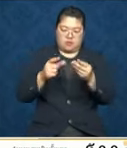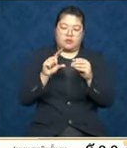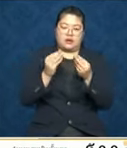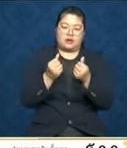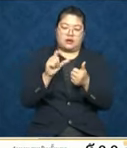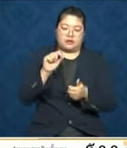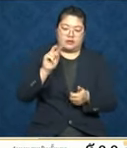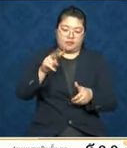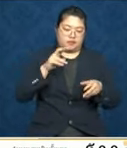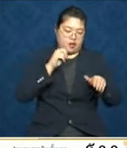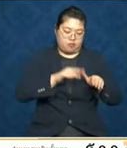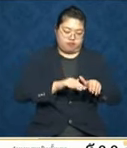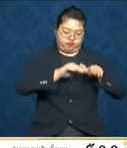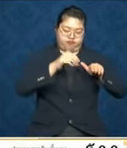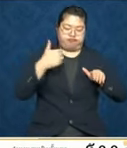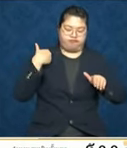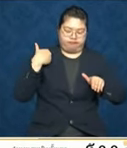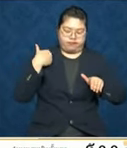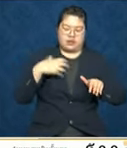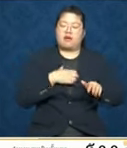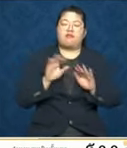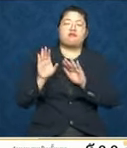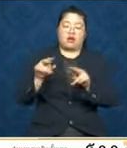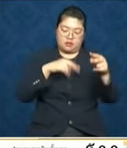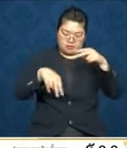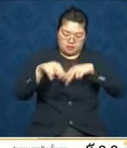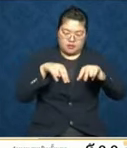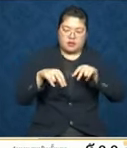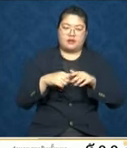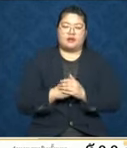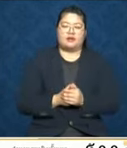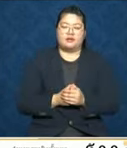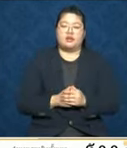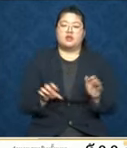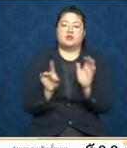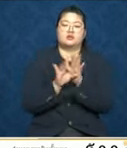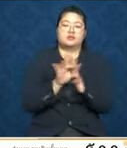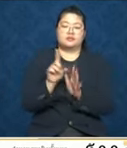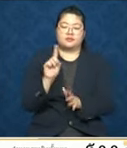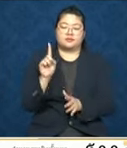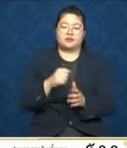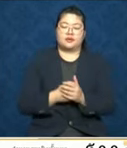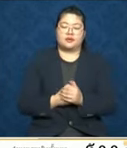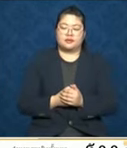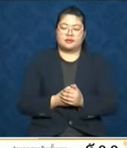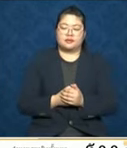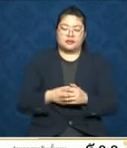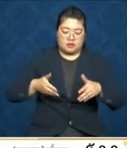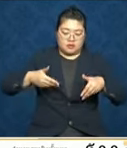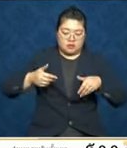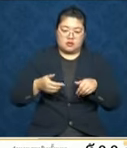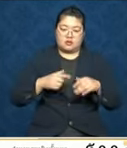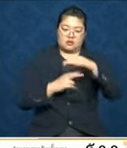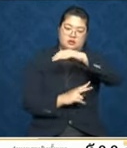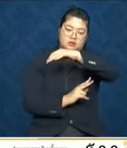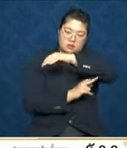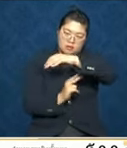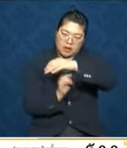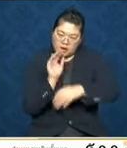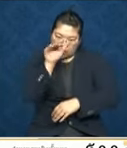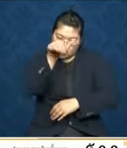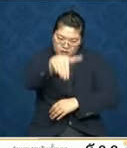บบระบายน้ำทางเท้าค่ะและเรื่องสุดท้ายนะคะดิฉันขอฝากกรมทางหลวงค่ะให้ปรับปรุงขยายความกว้างนะคะสะพานข้ามลำน้ำย